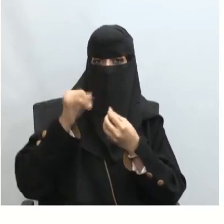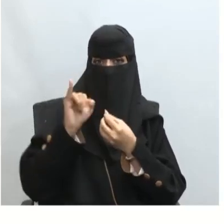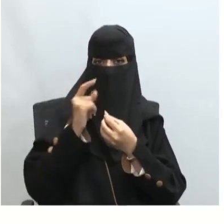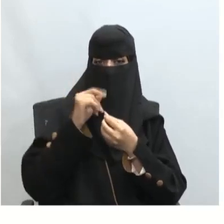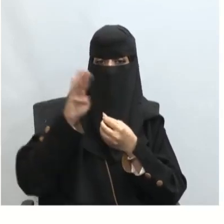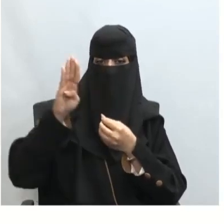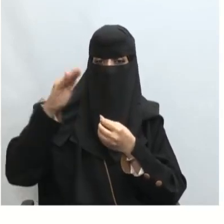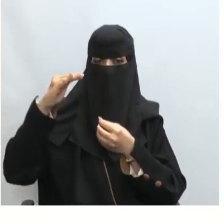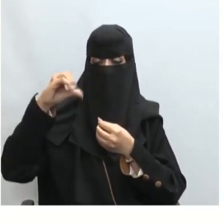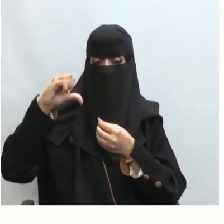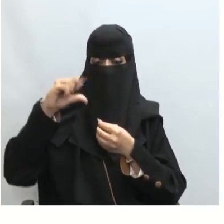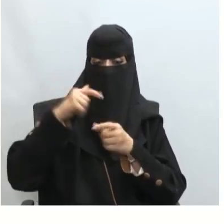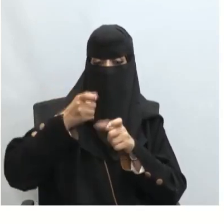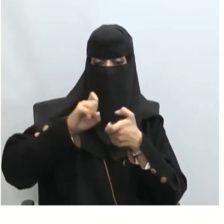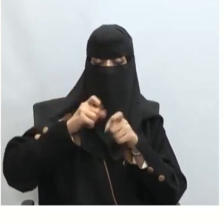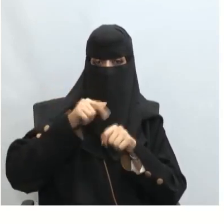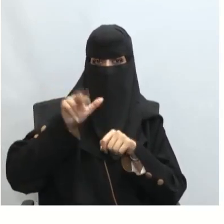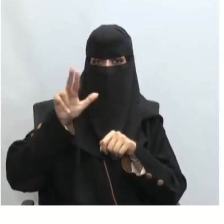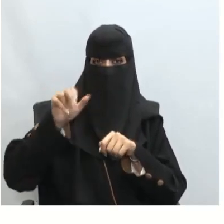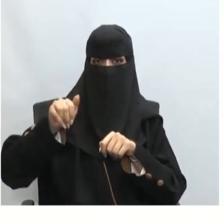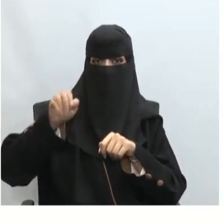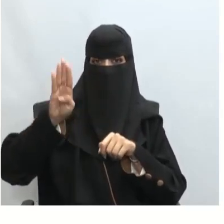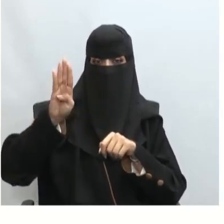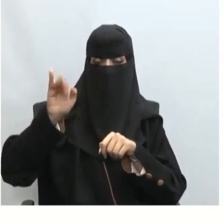كحول وتكوين الكين